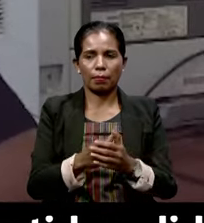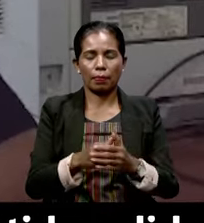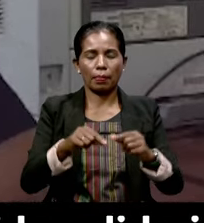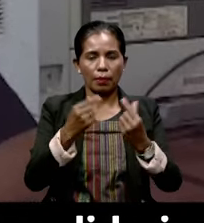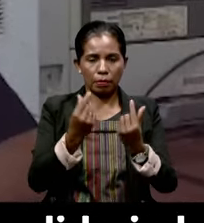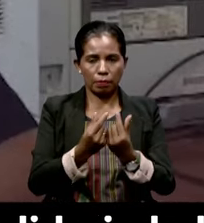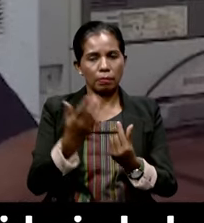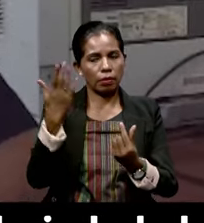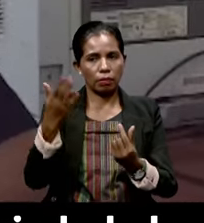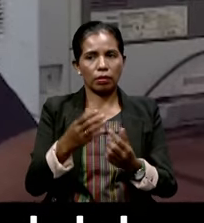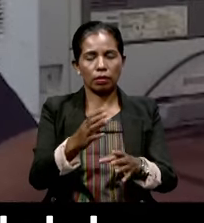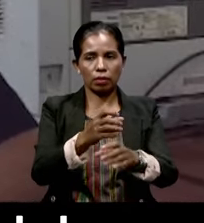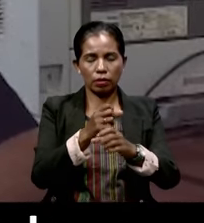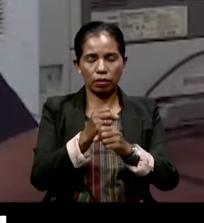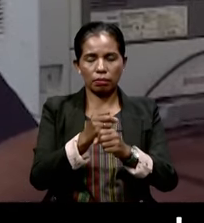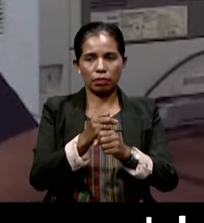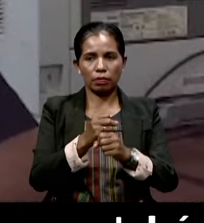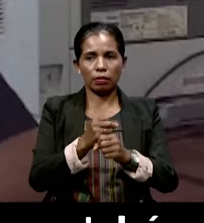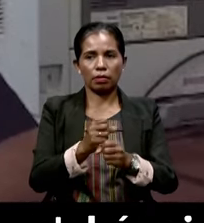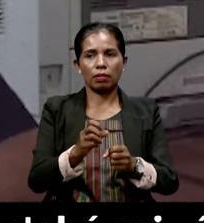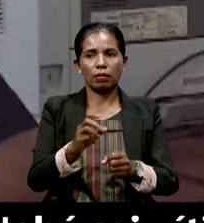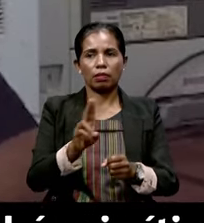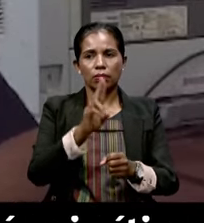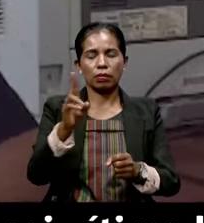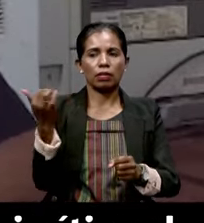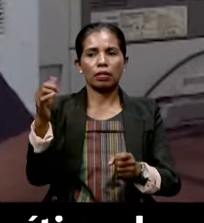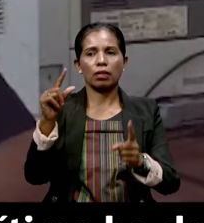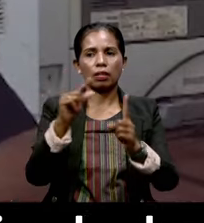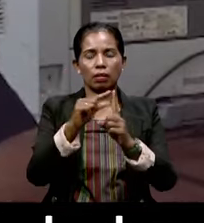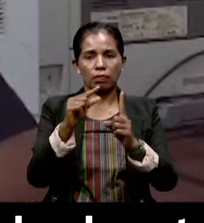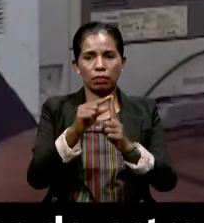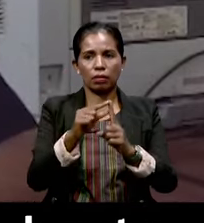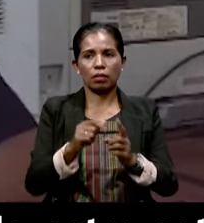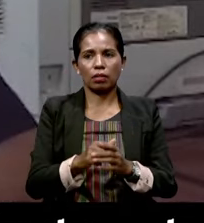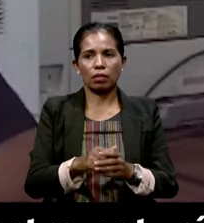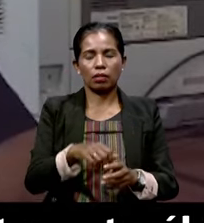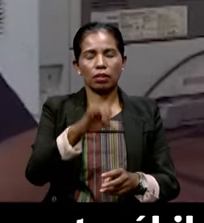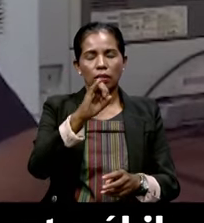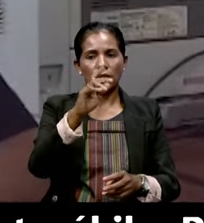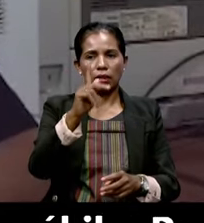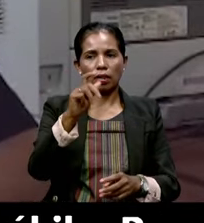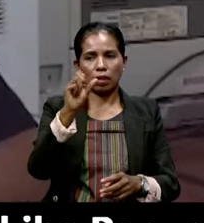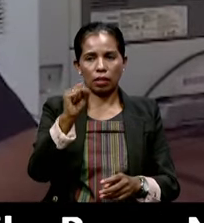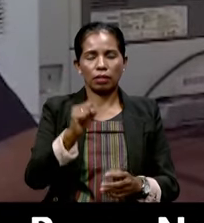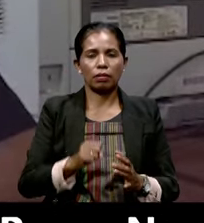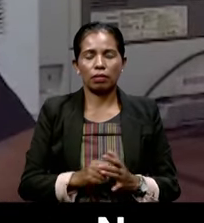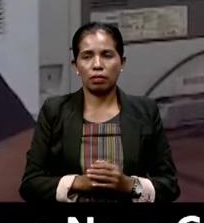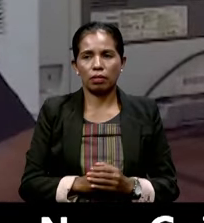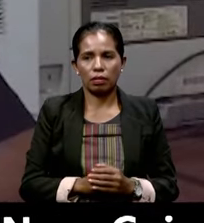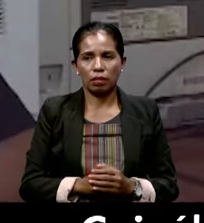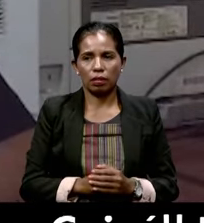grupune si mati biane sira uza sira ni lifuang ira be karasakti nan sira